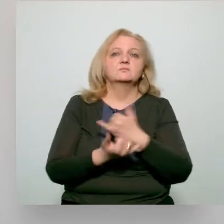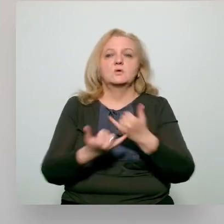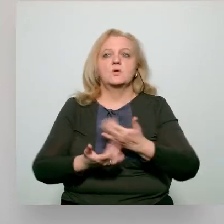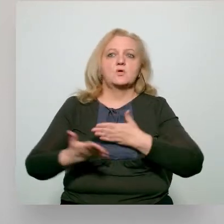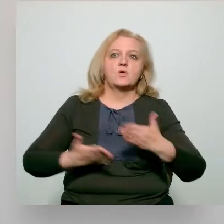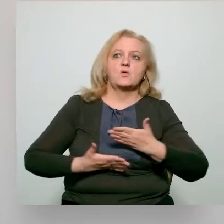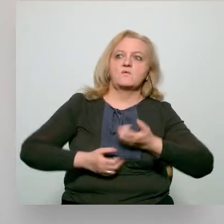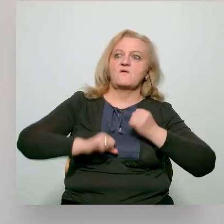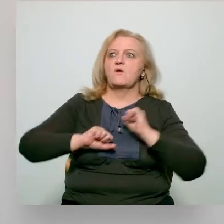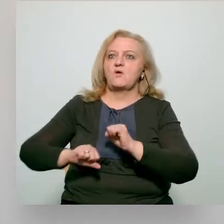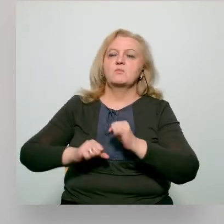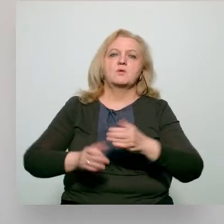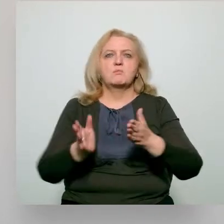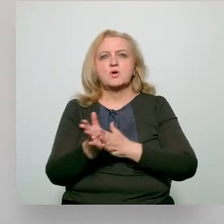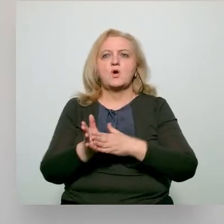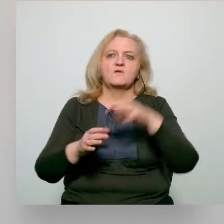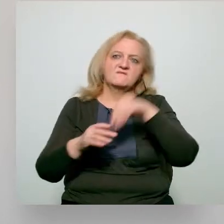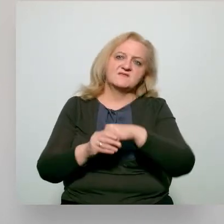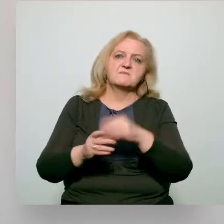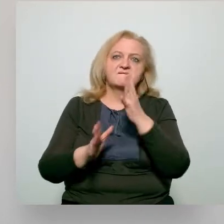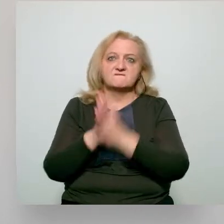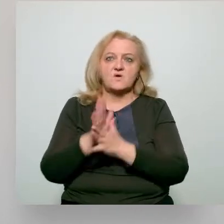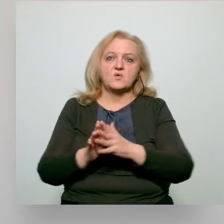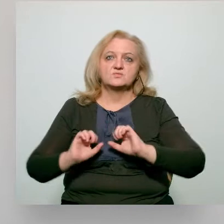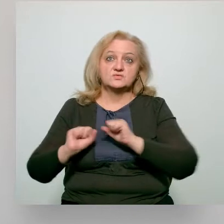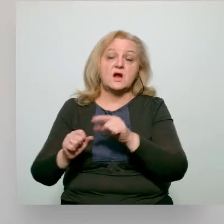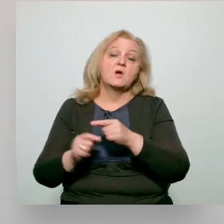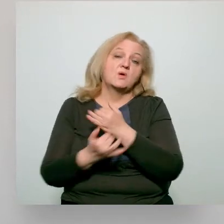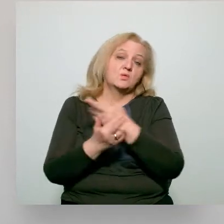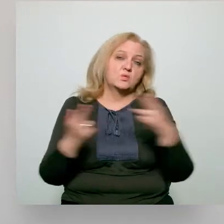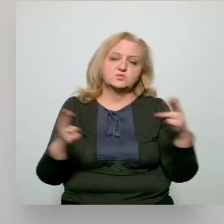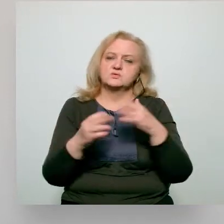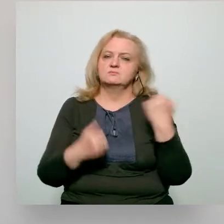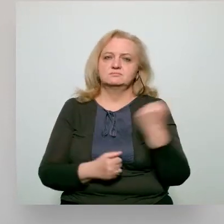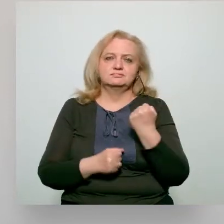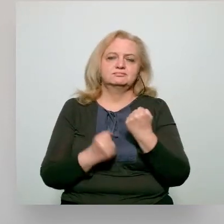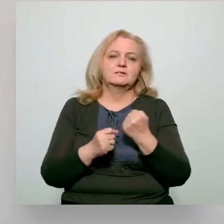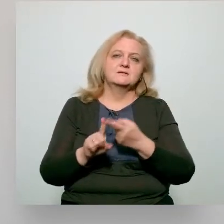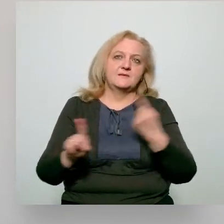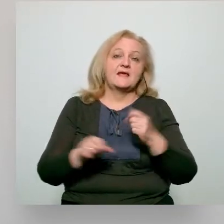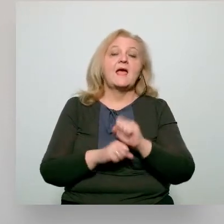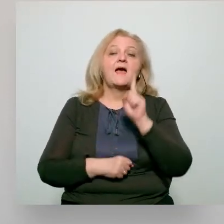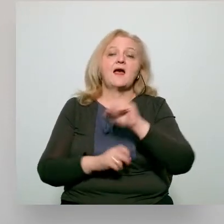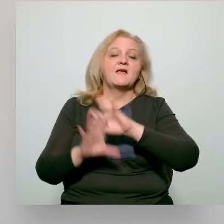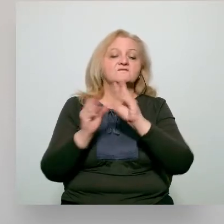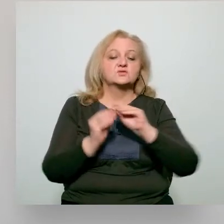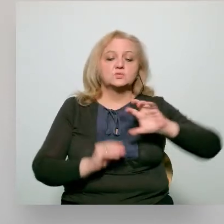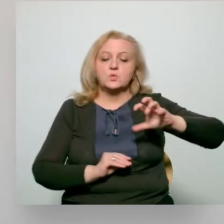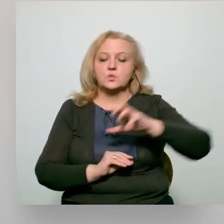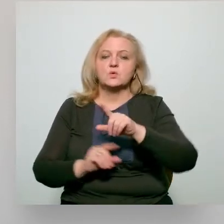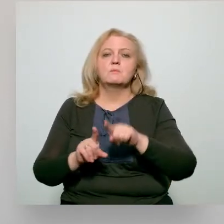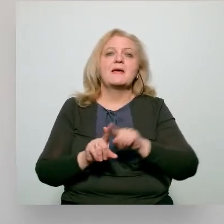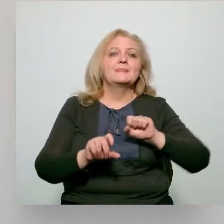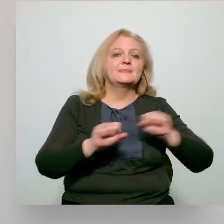obrony Ukrainy z bronią w ręku i tak dalej. Różnica między nimi jest duża, ale we wszystkich tych grupach dynamika zmian jest taka